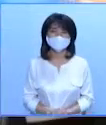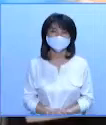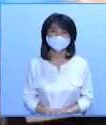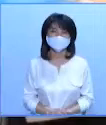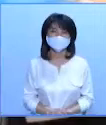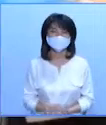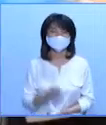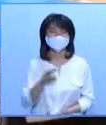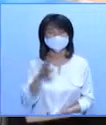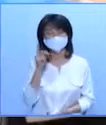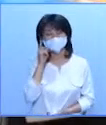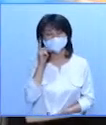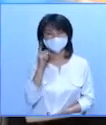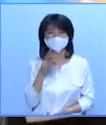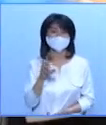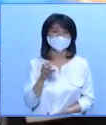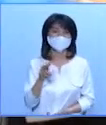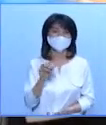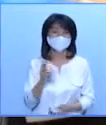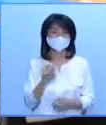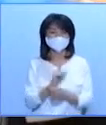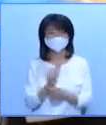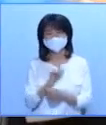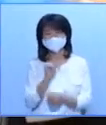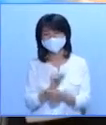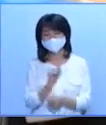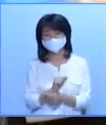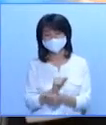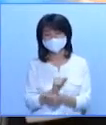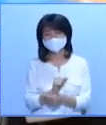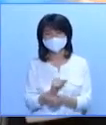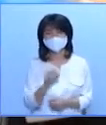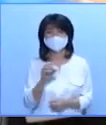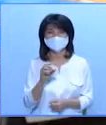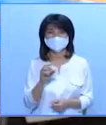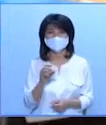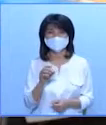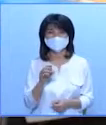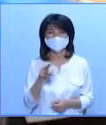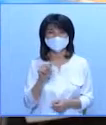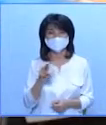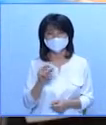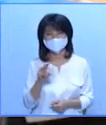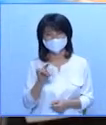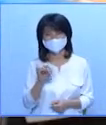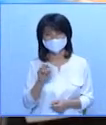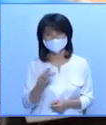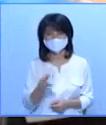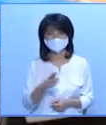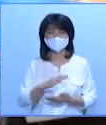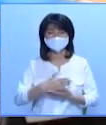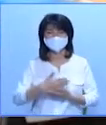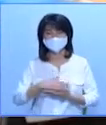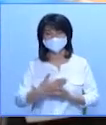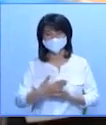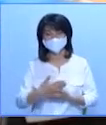Мобильдік блокпостарда істейміз, көліктерді тоқтатып, сергек патруль деген бізде планшет